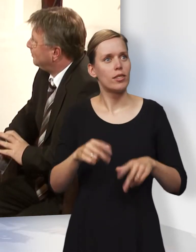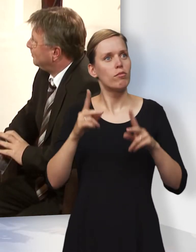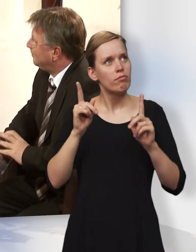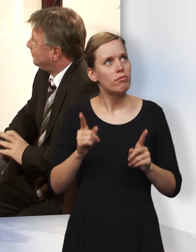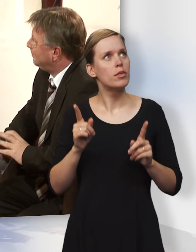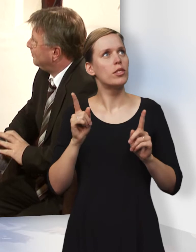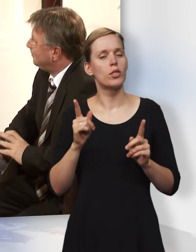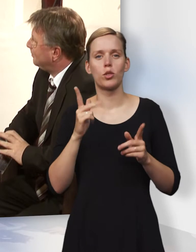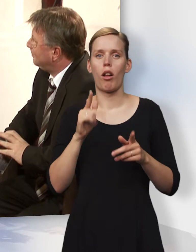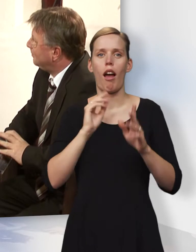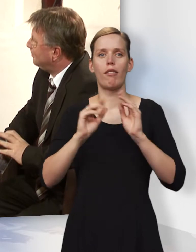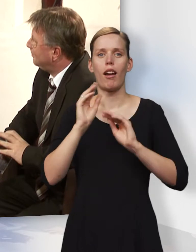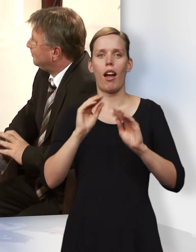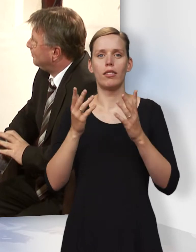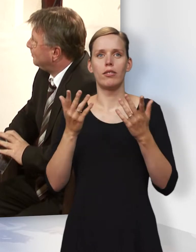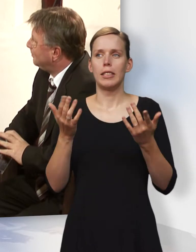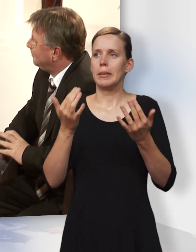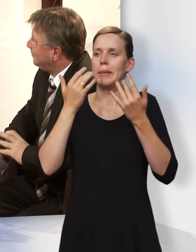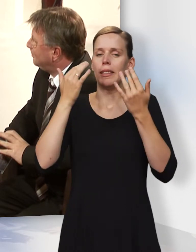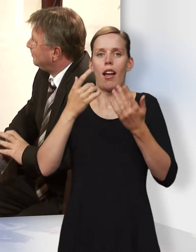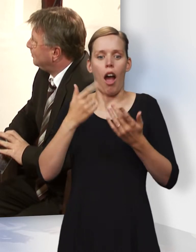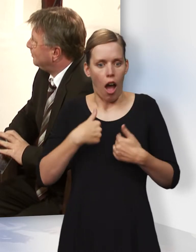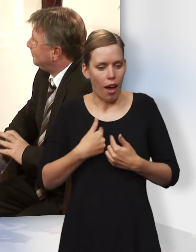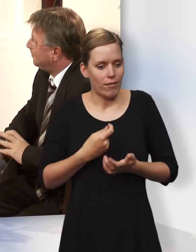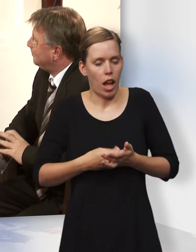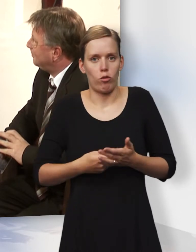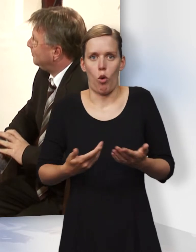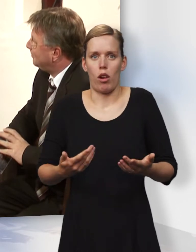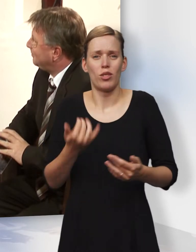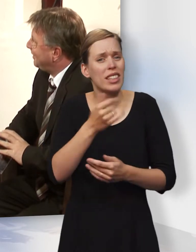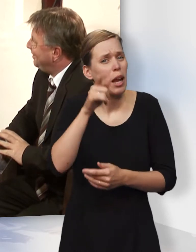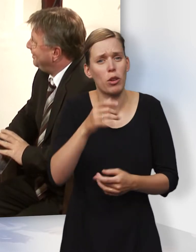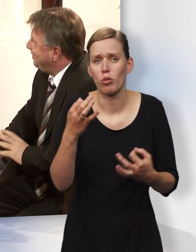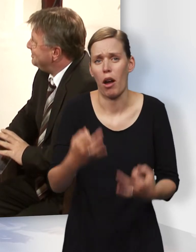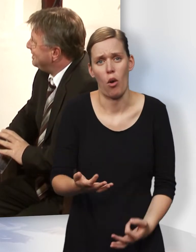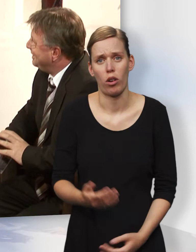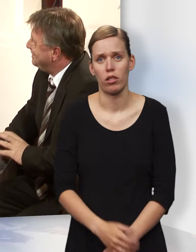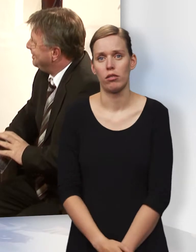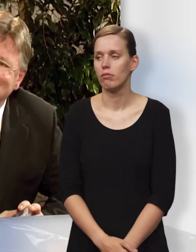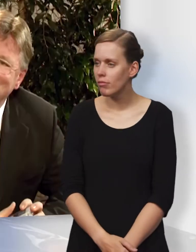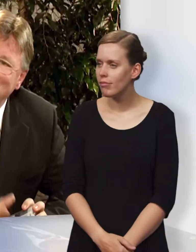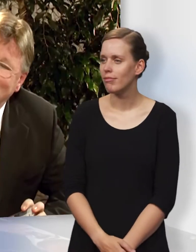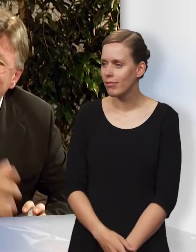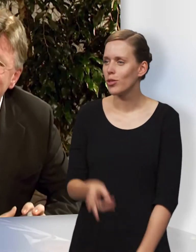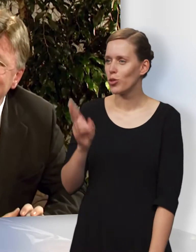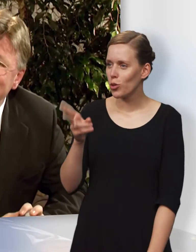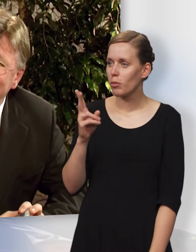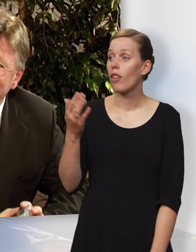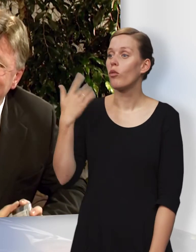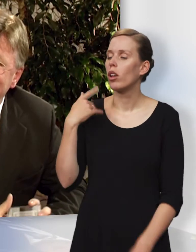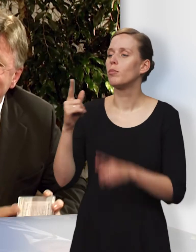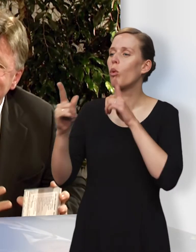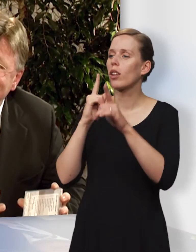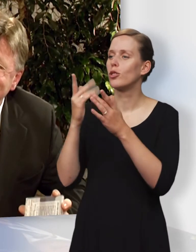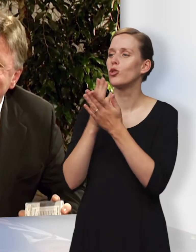was ich vorher schon gesagt habe, diese Wertschätzung, und die braucht jeder Mensch. Da haben Sie recht. Ich habe vorhin in der Anmoderation schon von